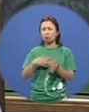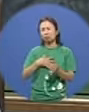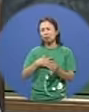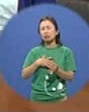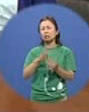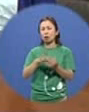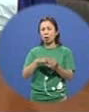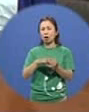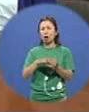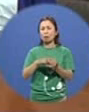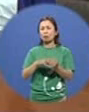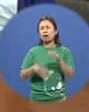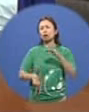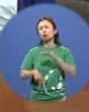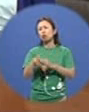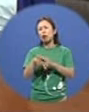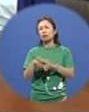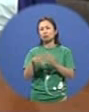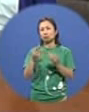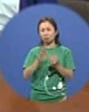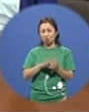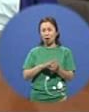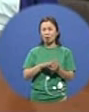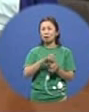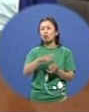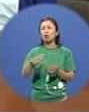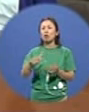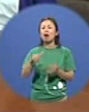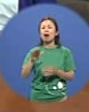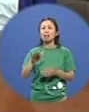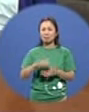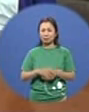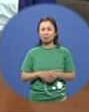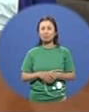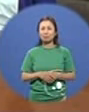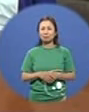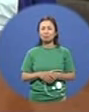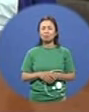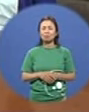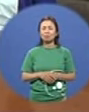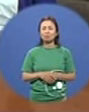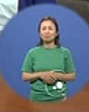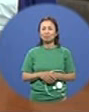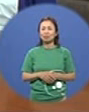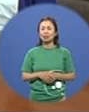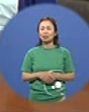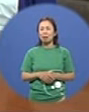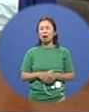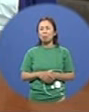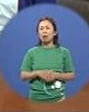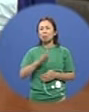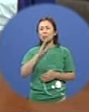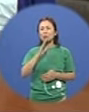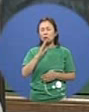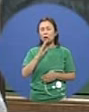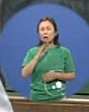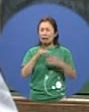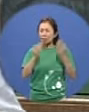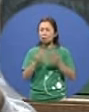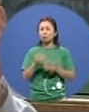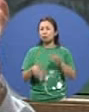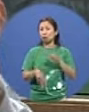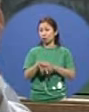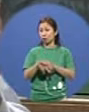たなるほどそれからストレスがいっぱいああまこういうのあるはいでまその何でもストレスあるんですけど